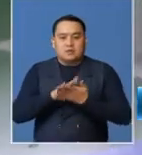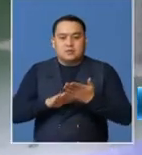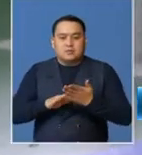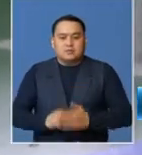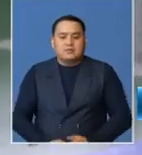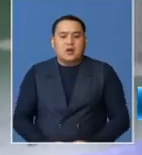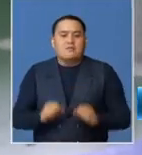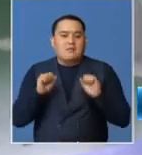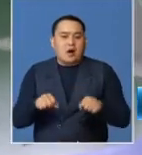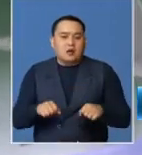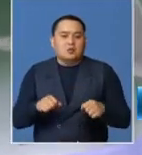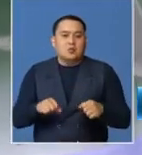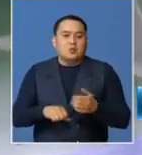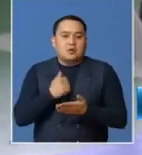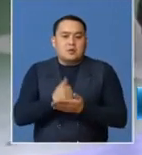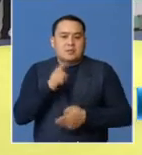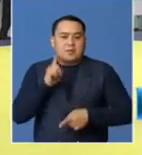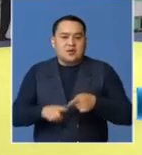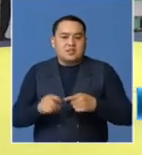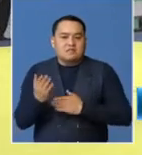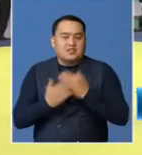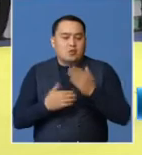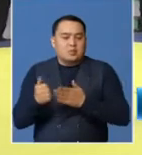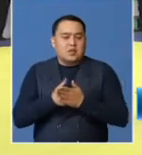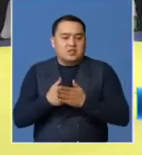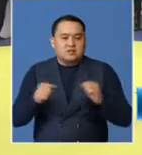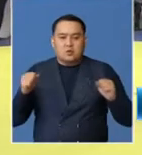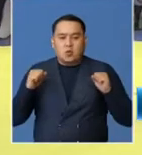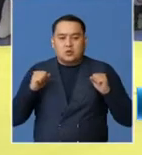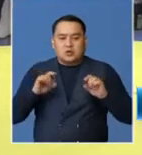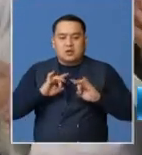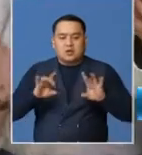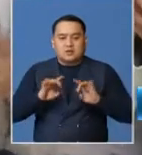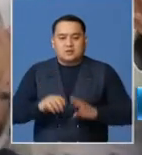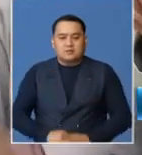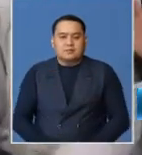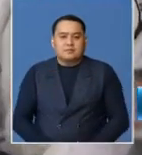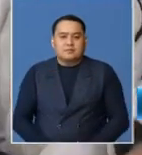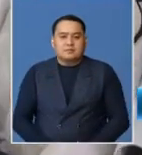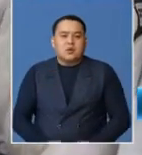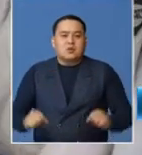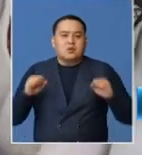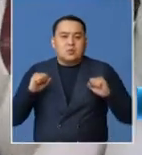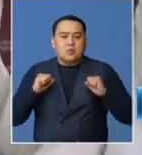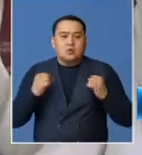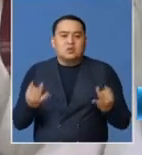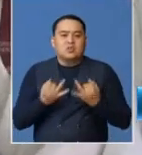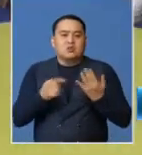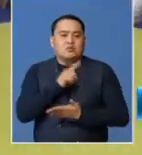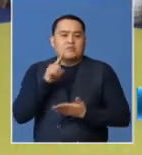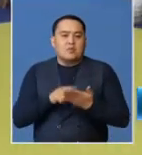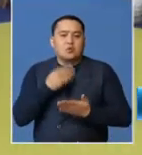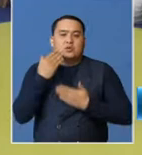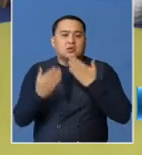ребятами. Возможно, это и станет ключом к быстрым высоким достижениям в спорте, утверждают специалисты. Воспитанники спортшколы задавали интересующие